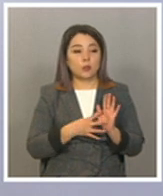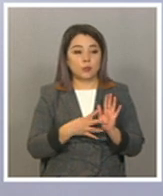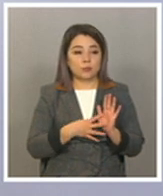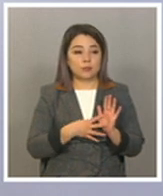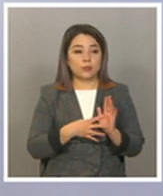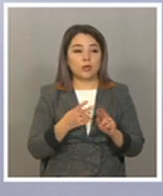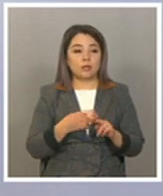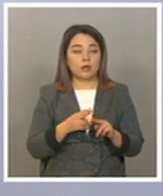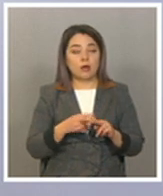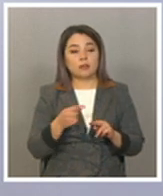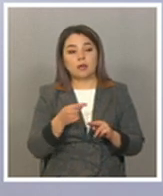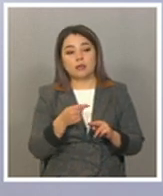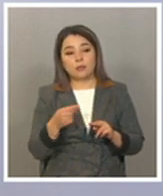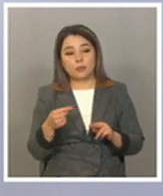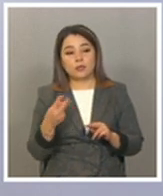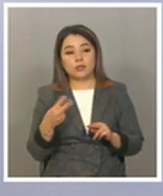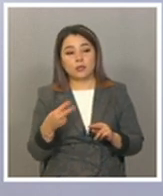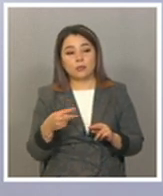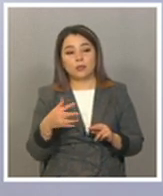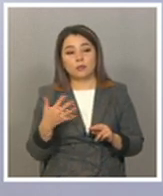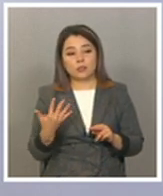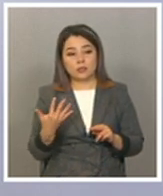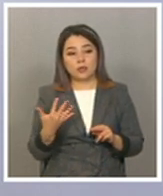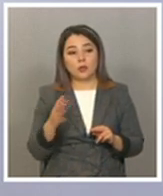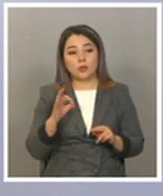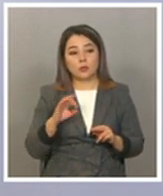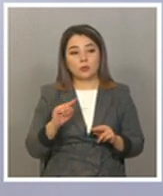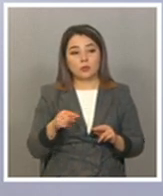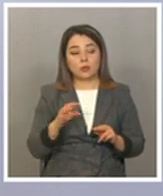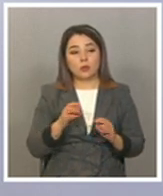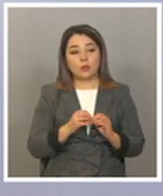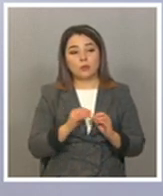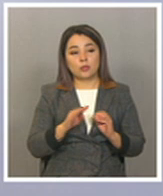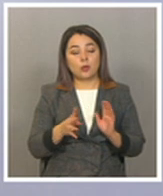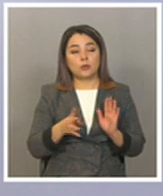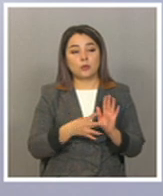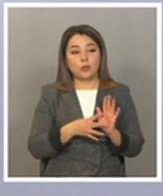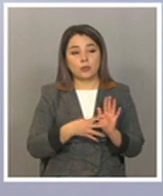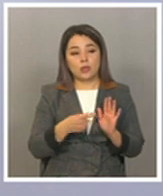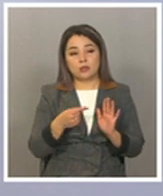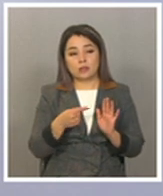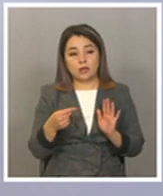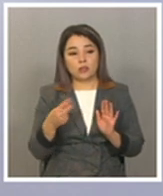енді азайтамыз 25-тен 0/10000-нан 9-ды азайтсақ